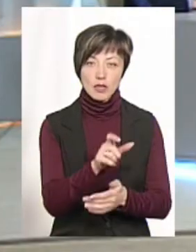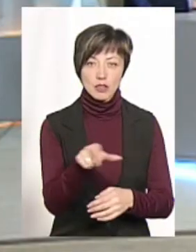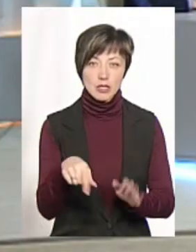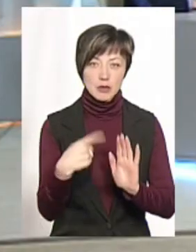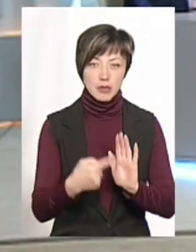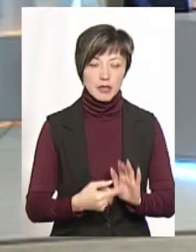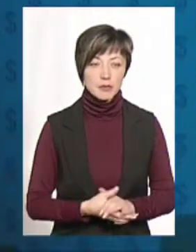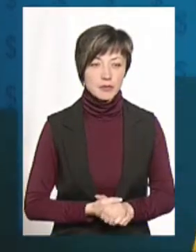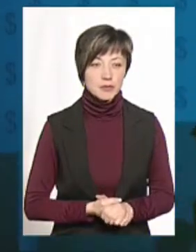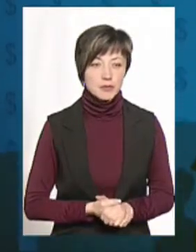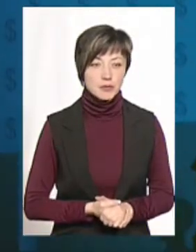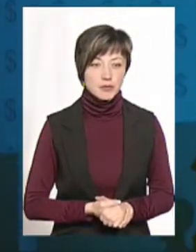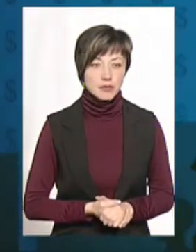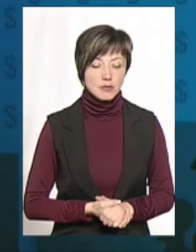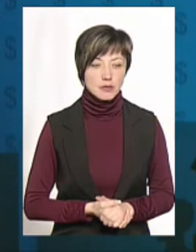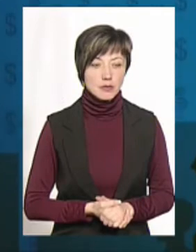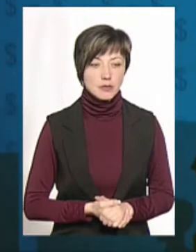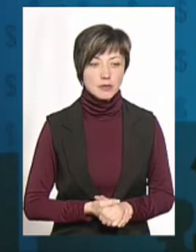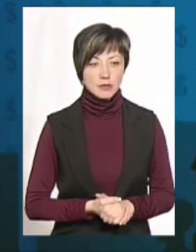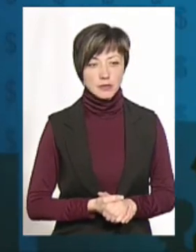глядачі на запитання.